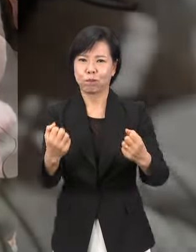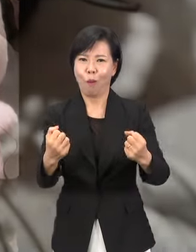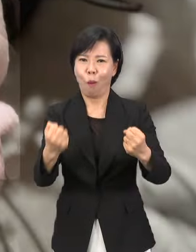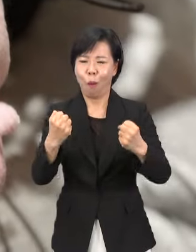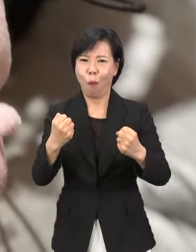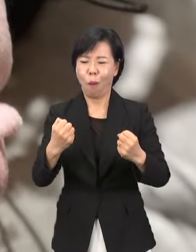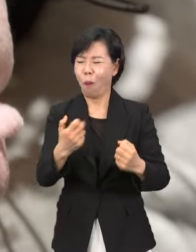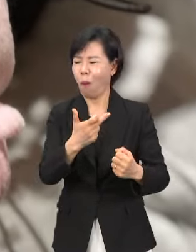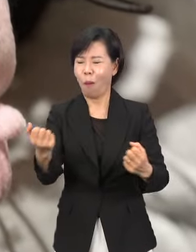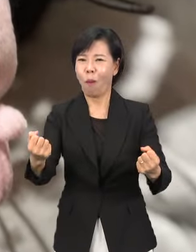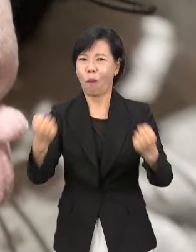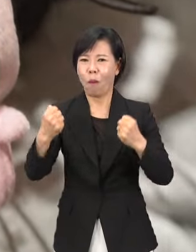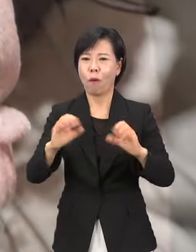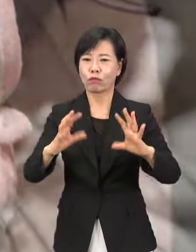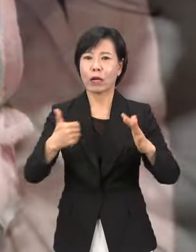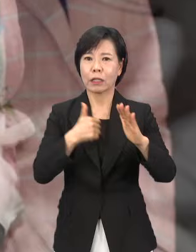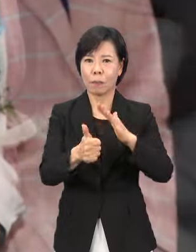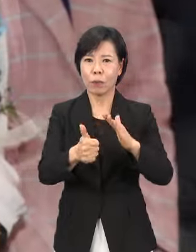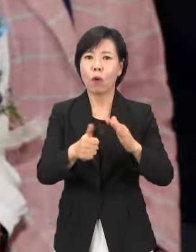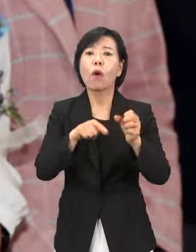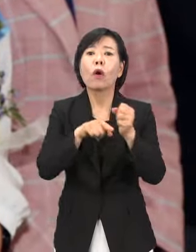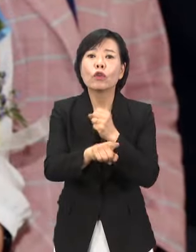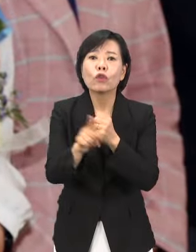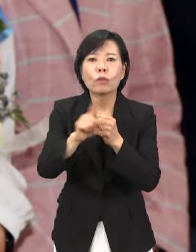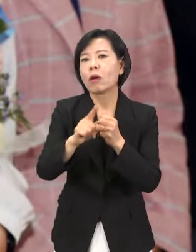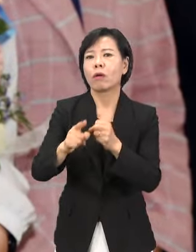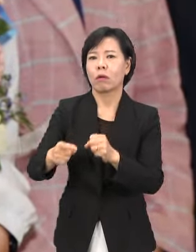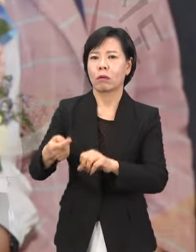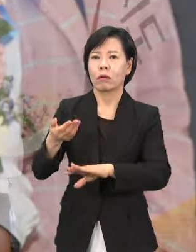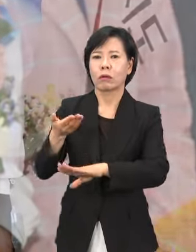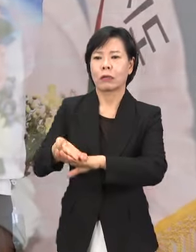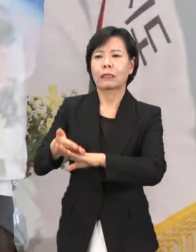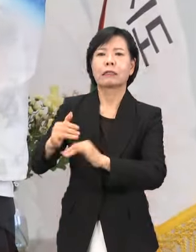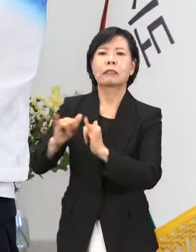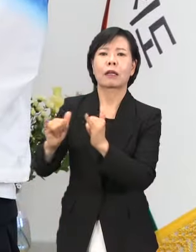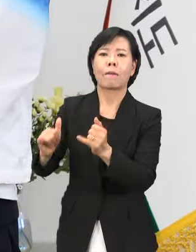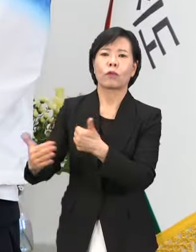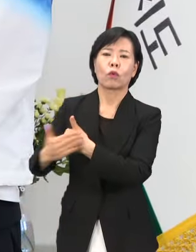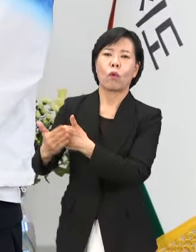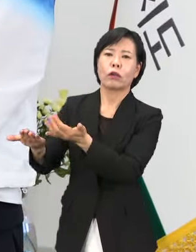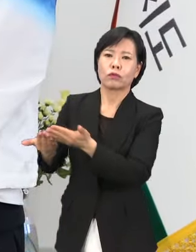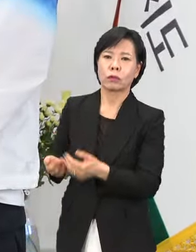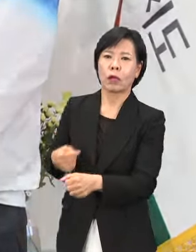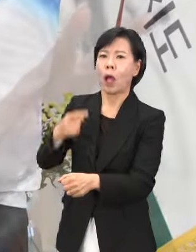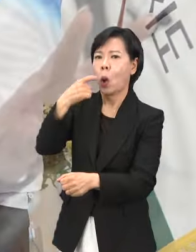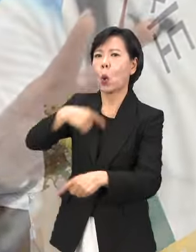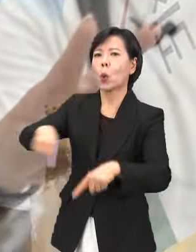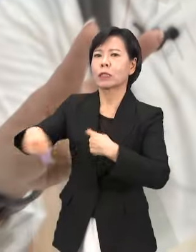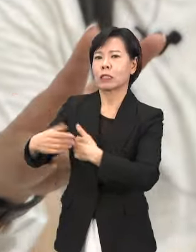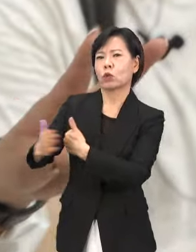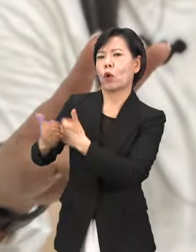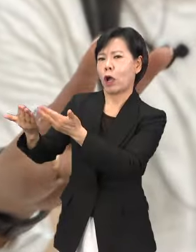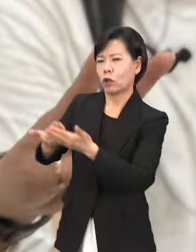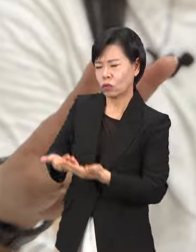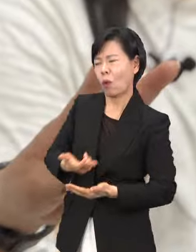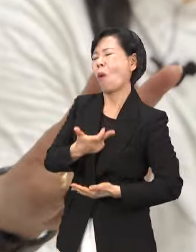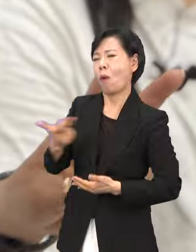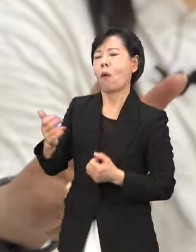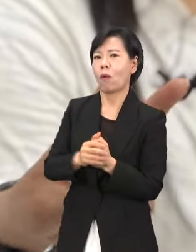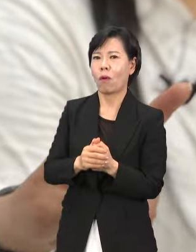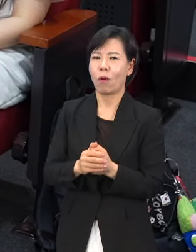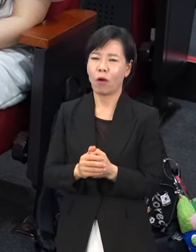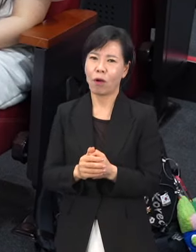듬직한 국가대표가 될 수 있었던 건 그녀의 곁에 조력자 홍영호 코치가 항상 있어서일